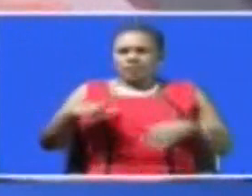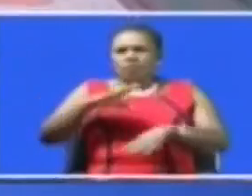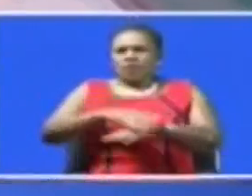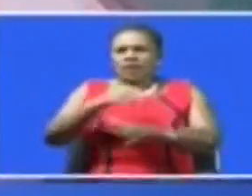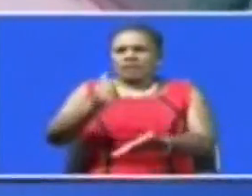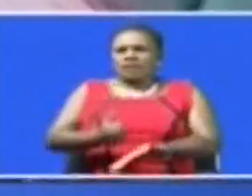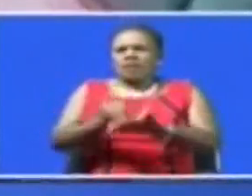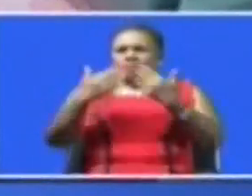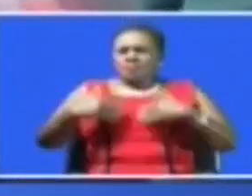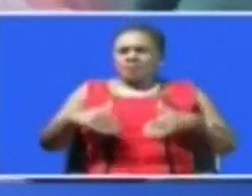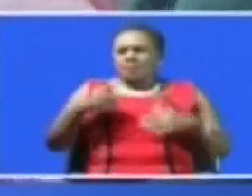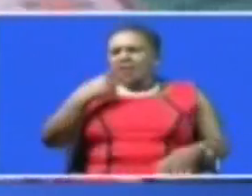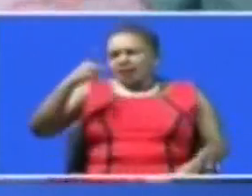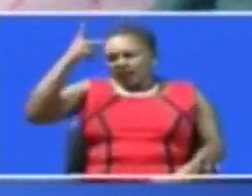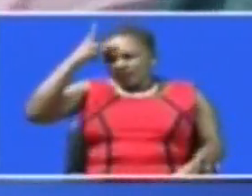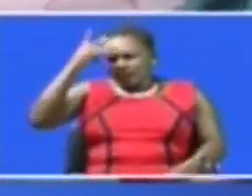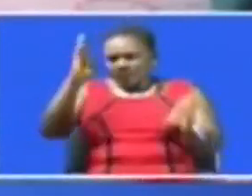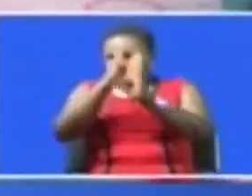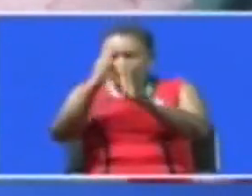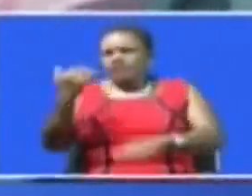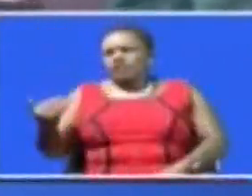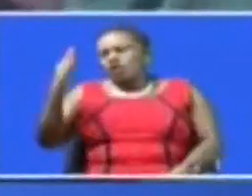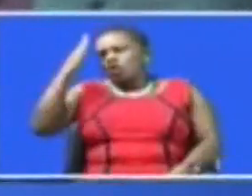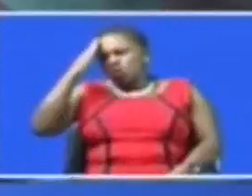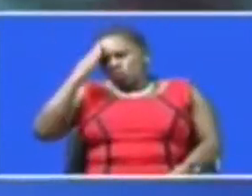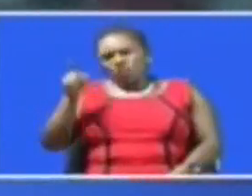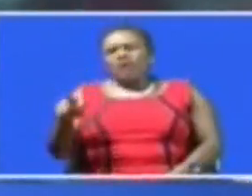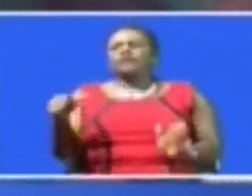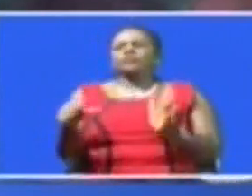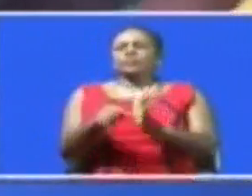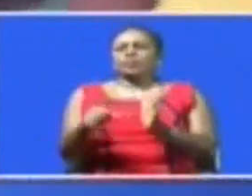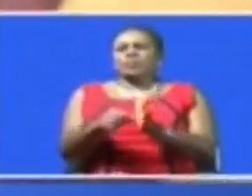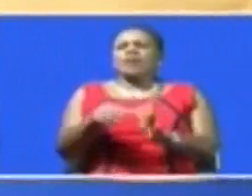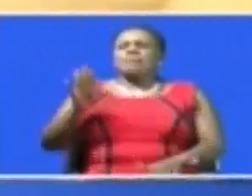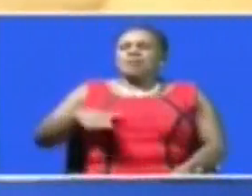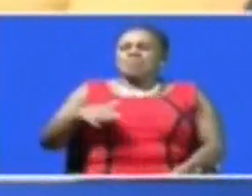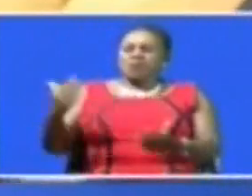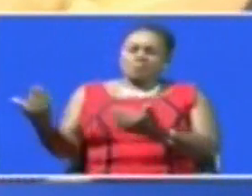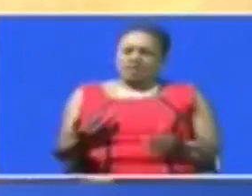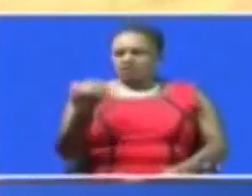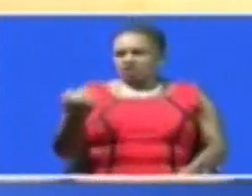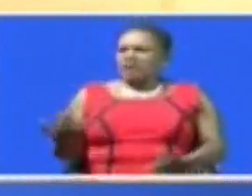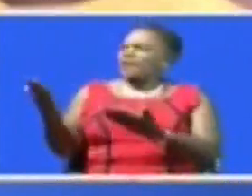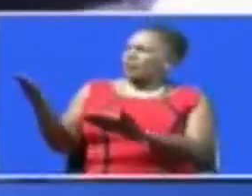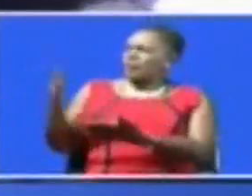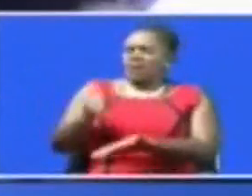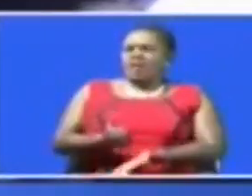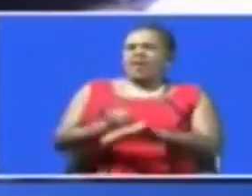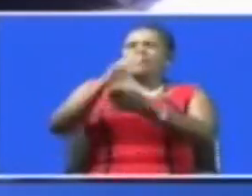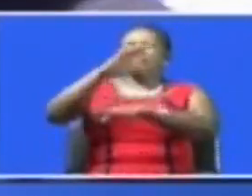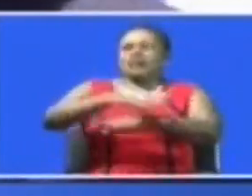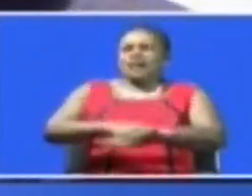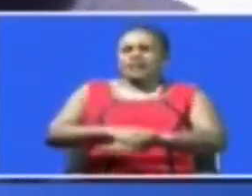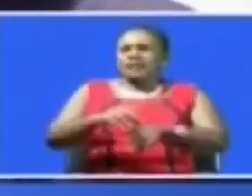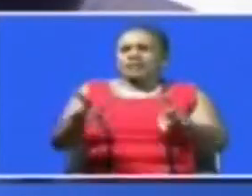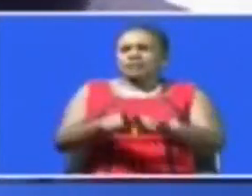wapate kusaidiwa. Wale wazazi ambao wanaficha watoto wao wajue hiyo itakuwa shida. Mama mwenyewe ukileta mtoto wako hapa utasaidika